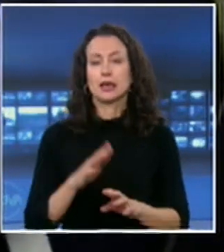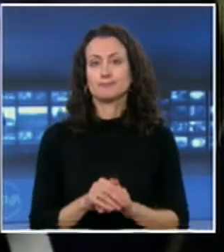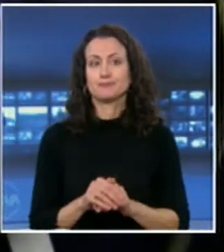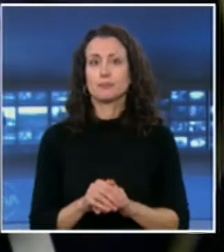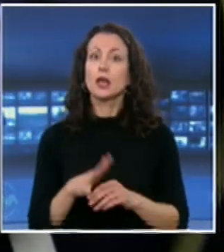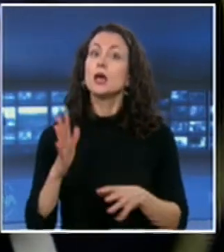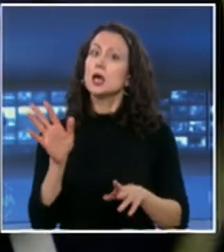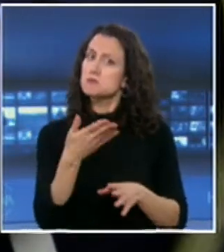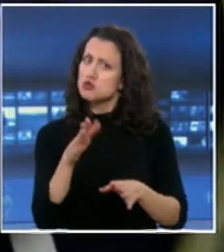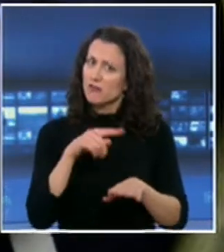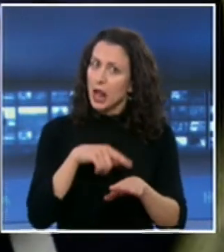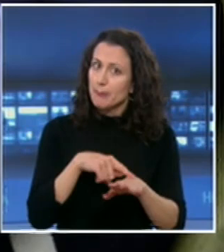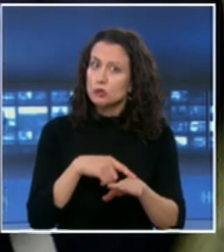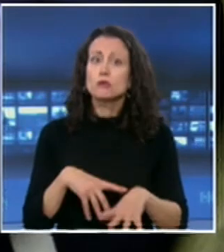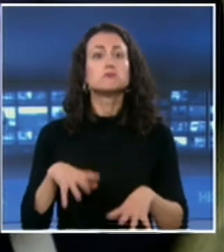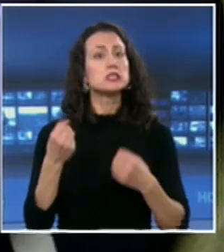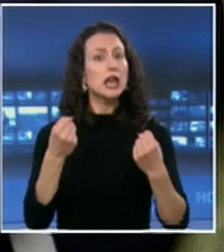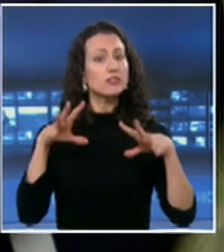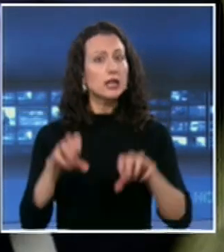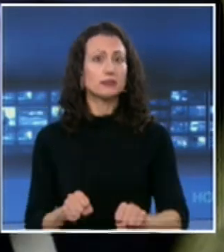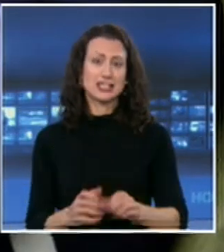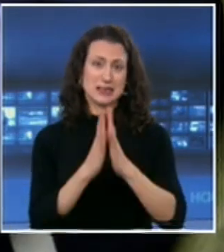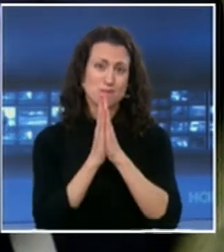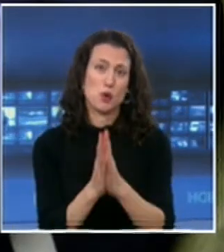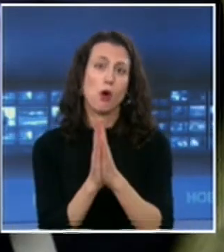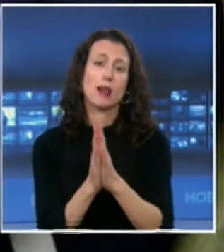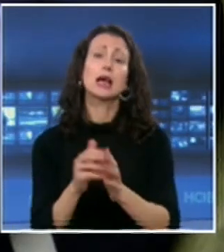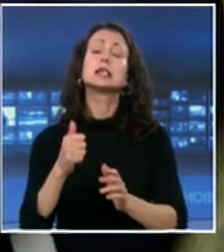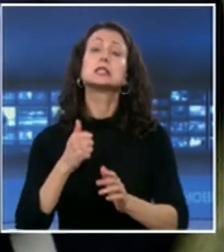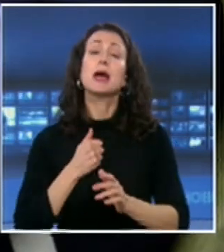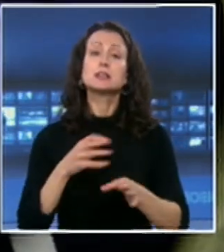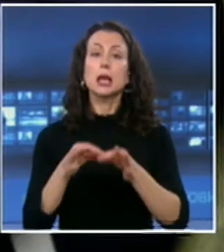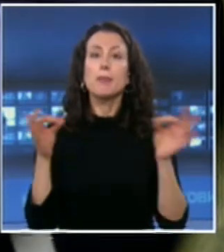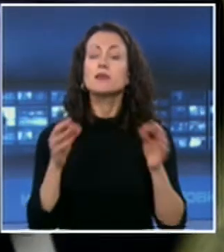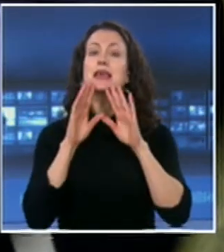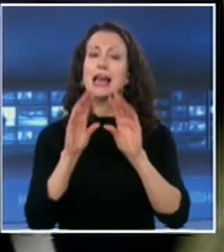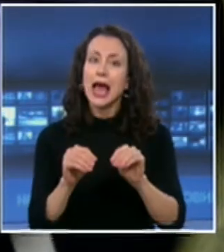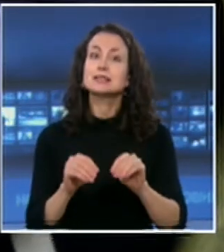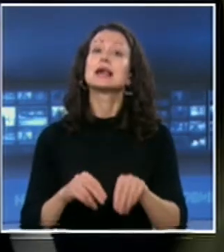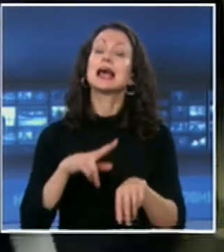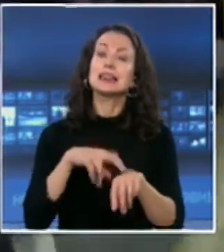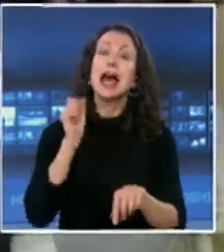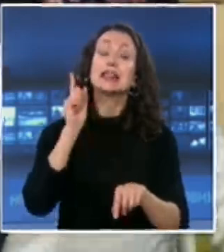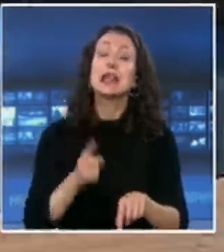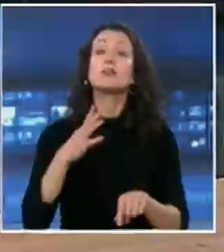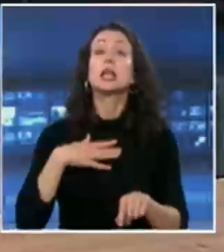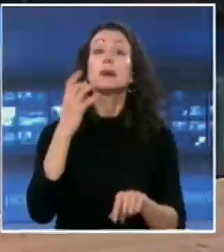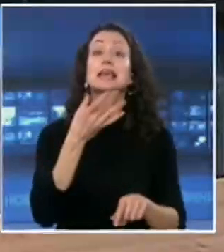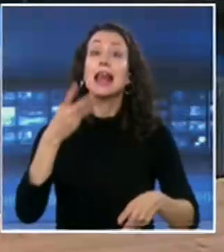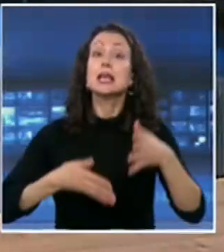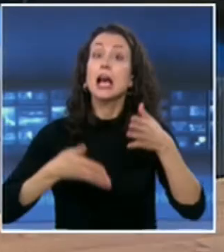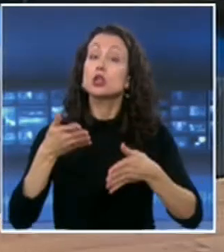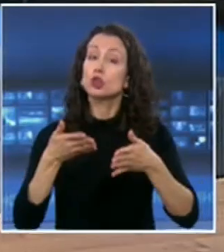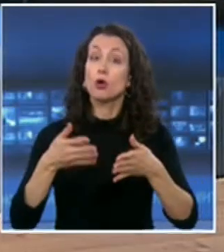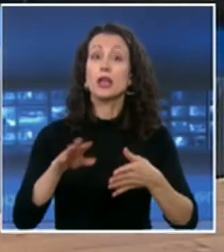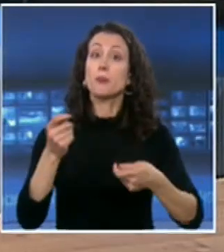отново призоваха за спазване на мерките и се обявиха категорично за зелените коридори в магазините. За всичко това разказваме с нашите